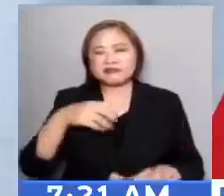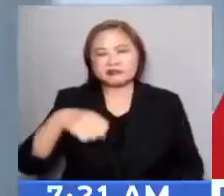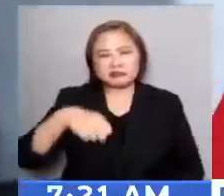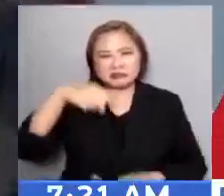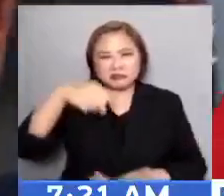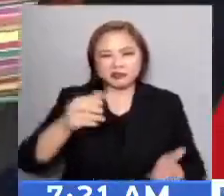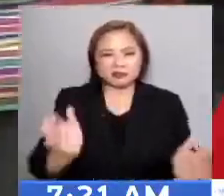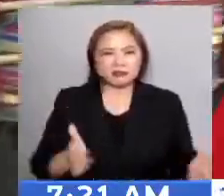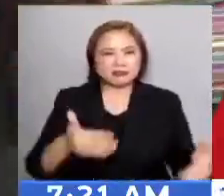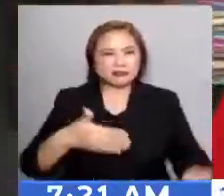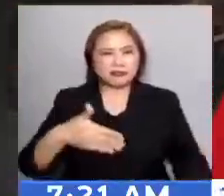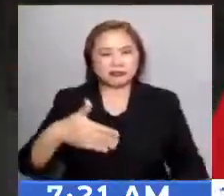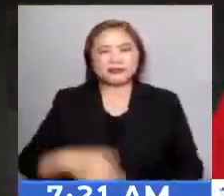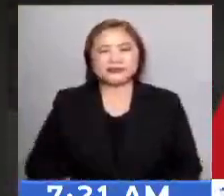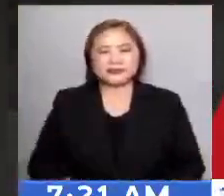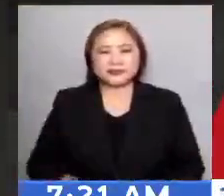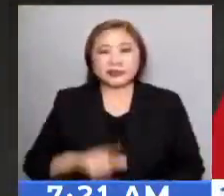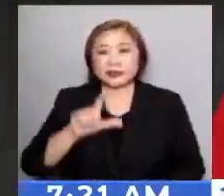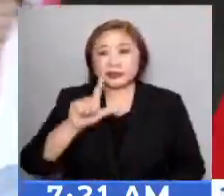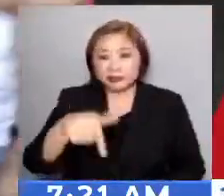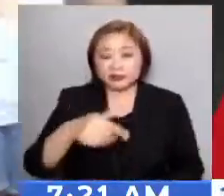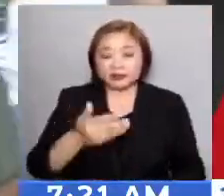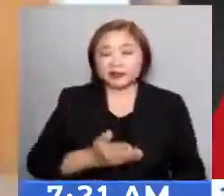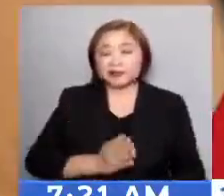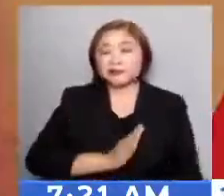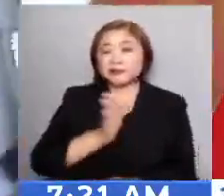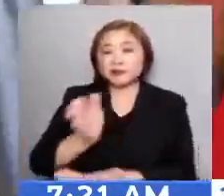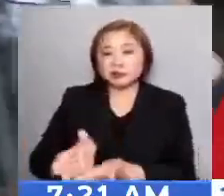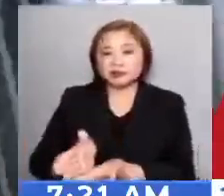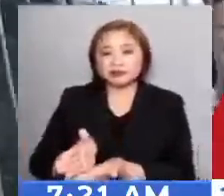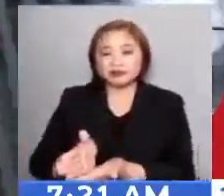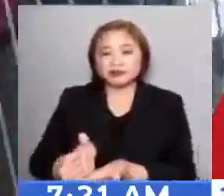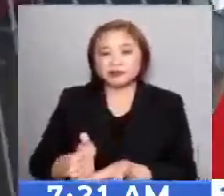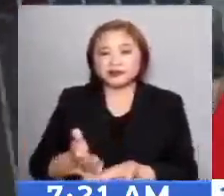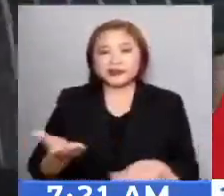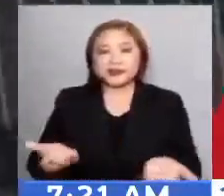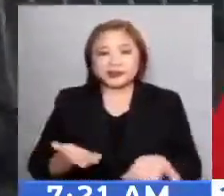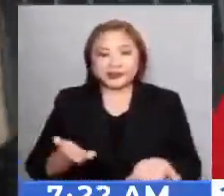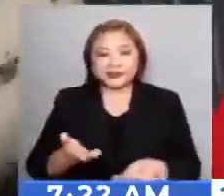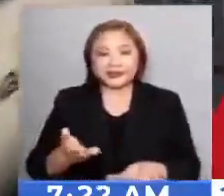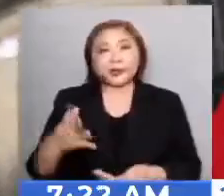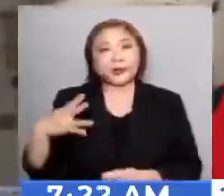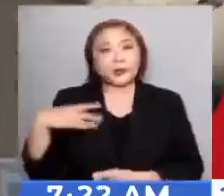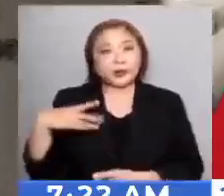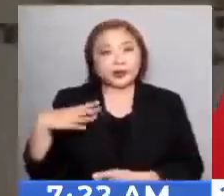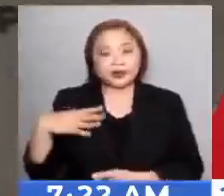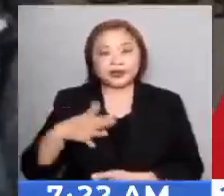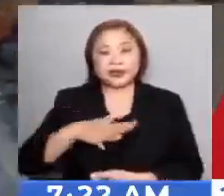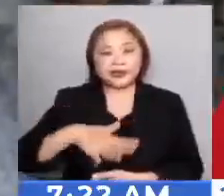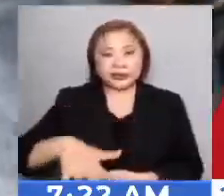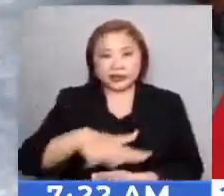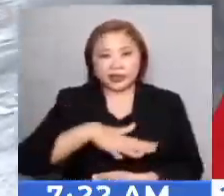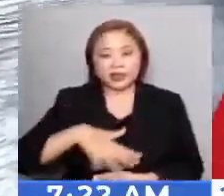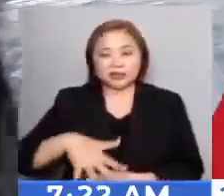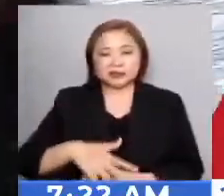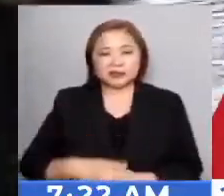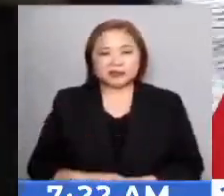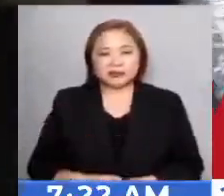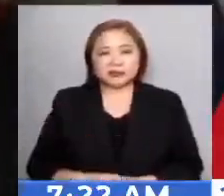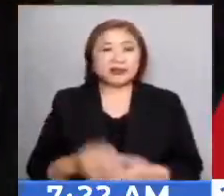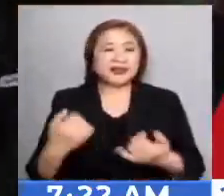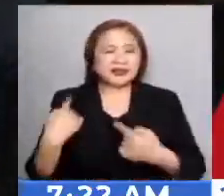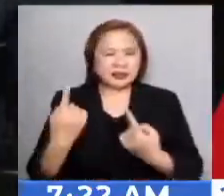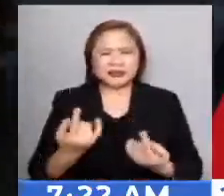po niyan ay dadiretso sila dito sa may concourse area, yung waiting area. Dahil nga po hanggang sa mga sandaling ito ay sarado pa po yung